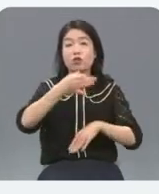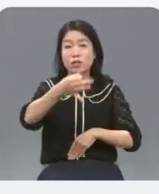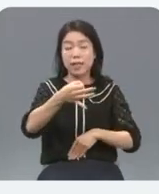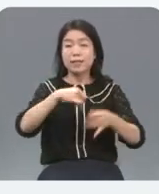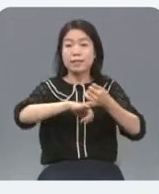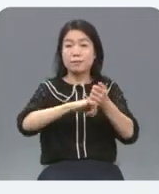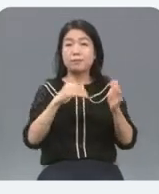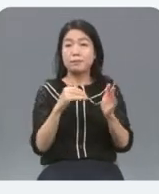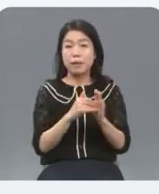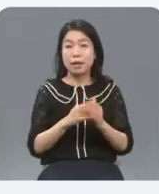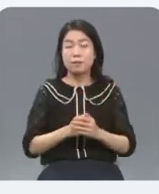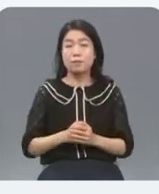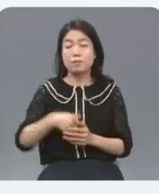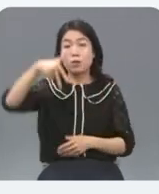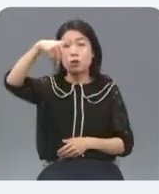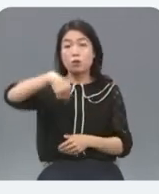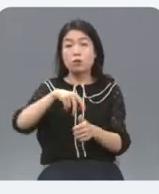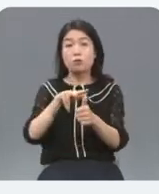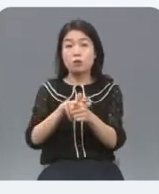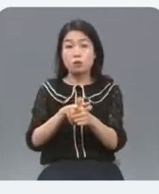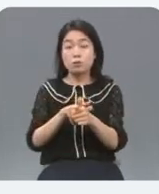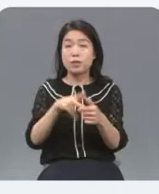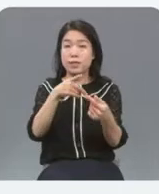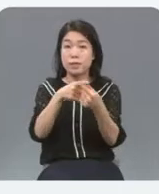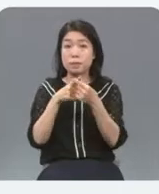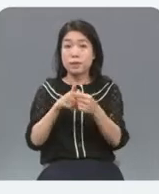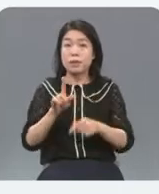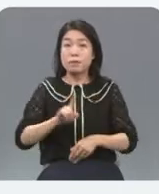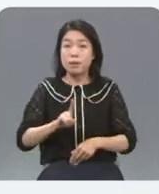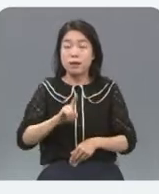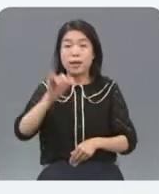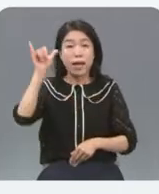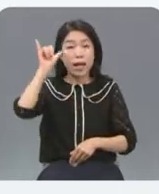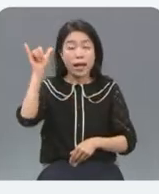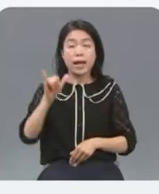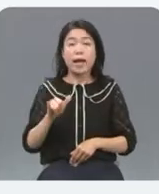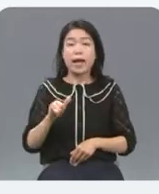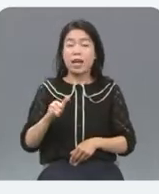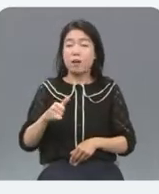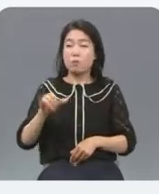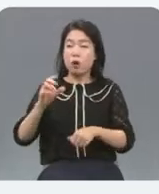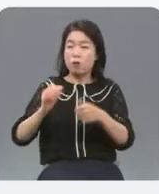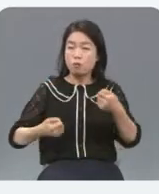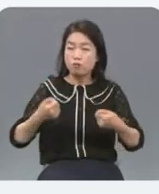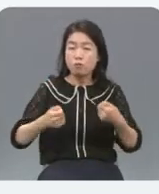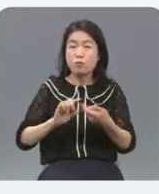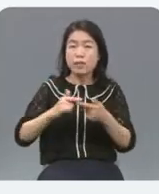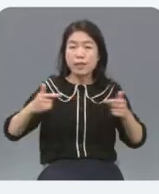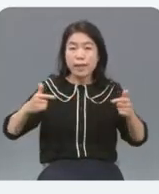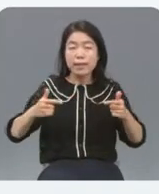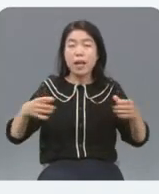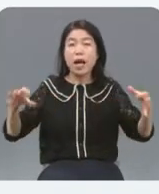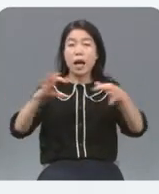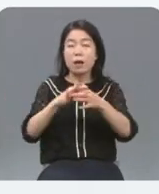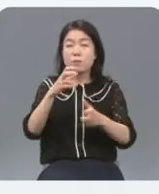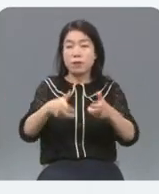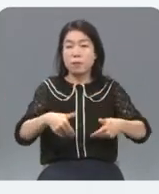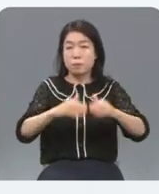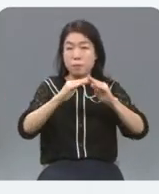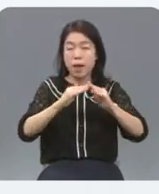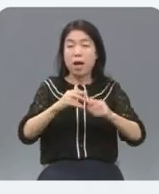약속했습니다 주기 위한 후보의 1번 공약은 ai 모빌리티 융복합 산업 벨트 구축 이밖에도